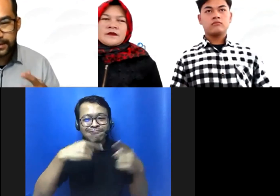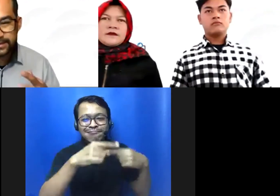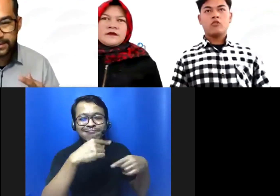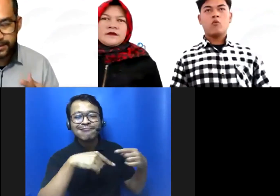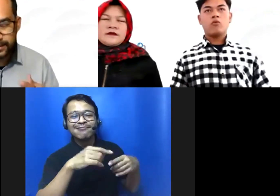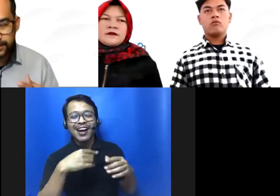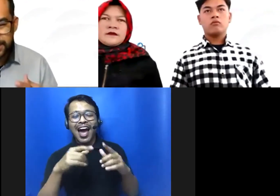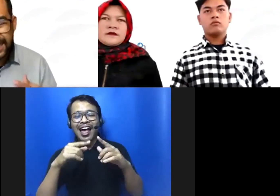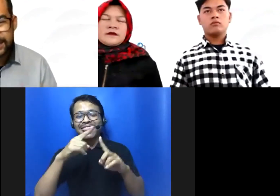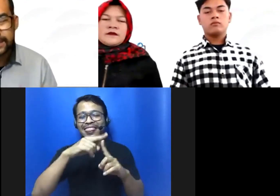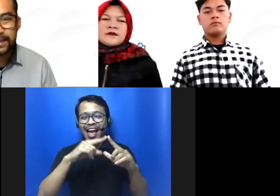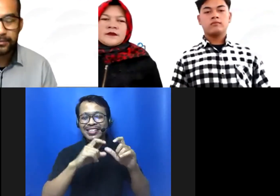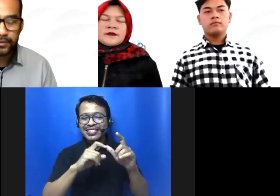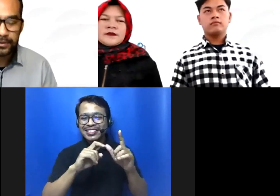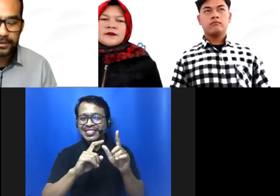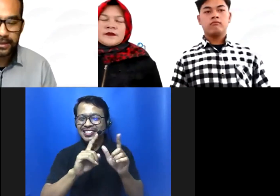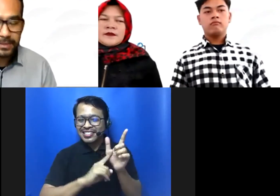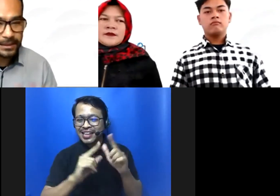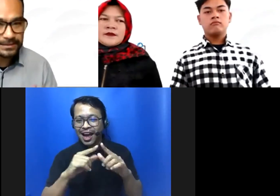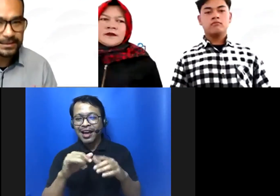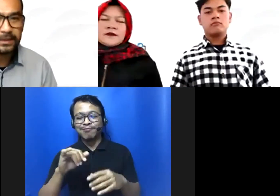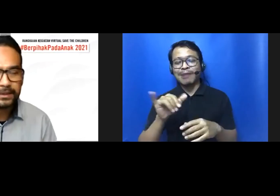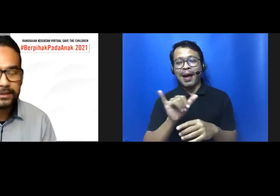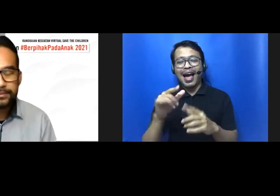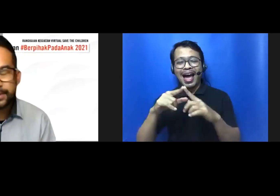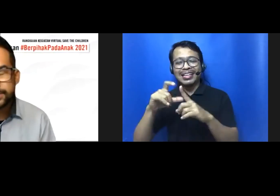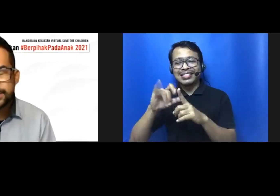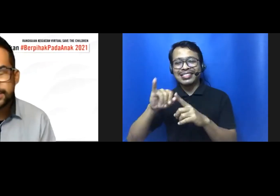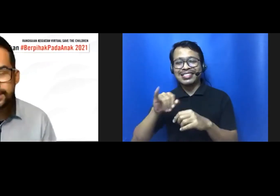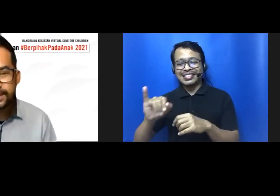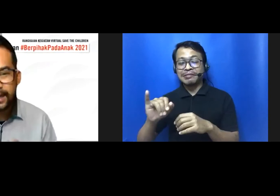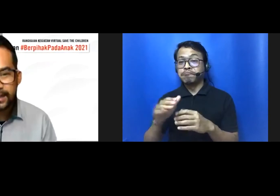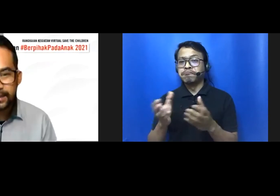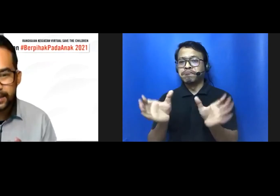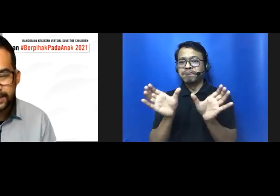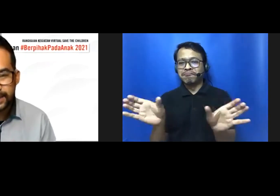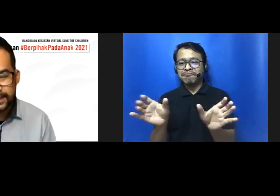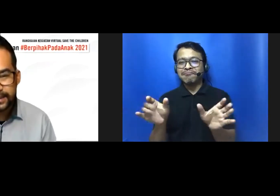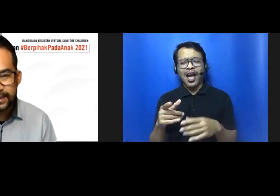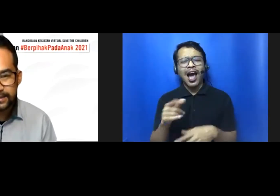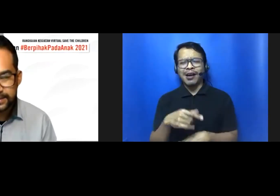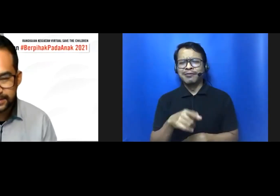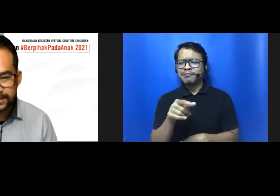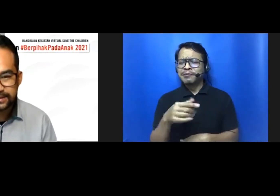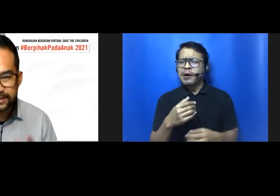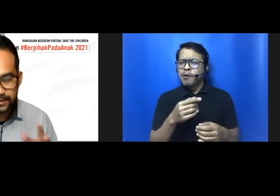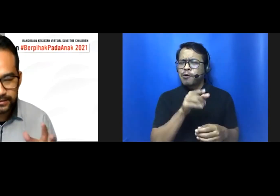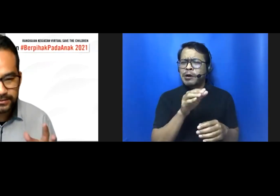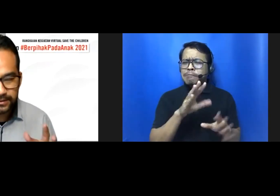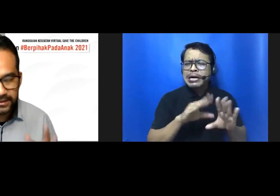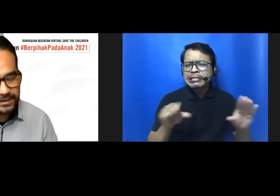bahwa berkarya kemudian bekerja memang menjadi hak bagi anak-anak